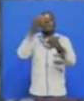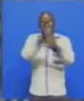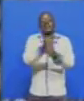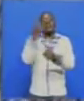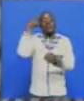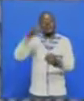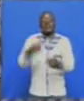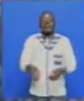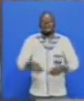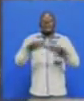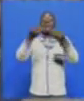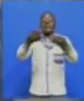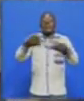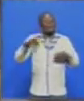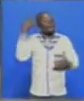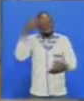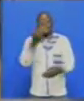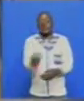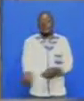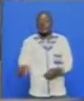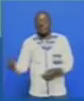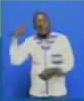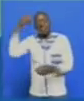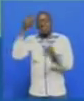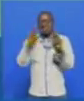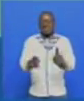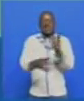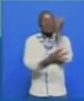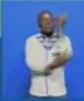remettre des vivres à des personnes vulnérables.